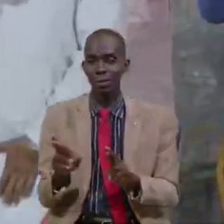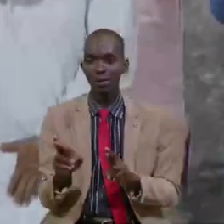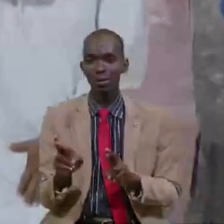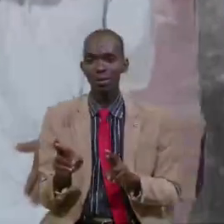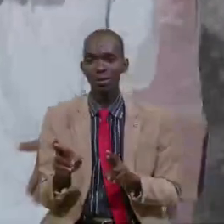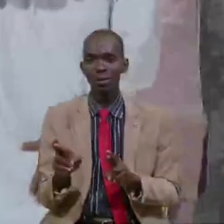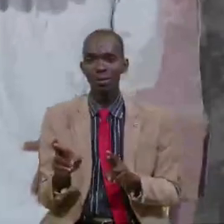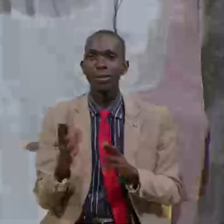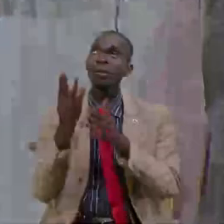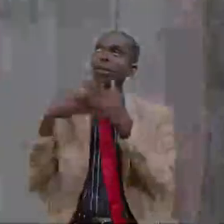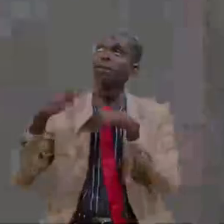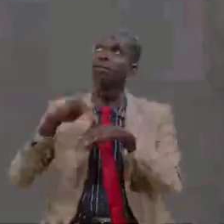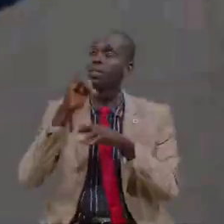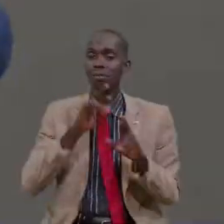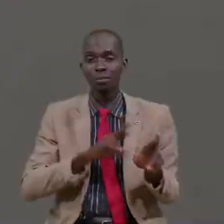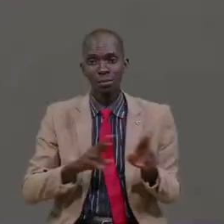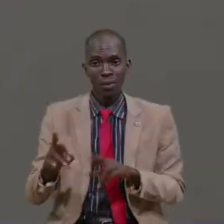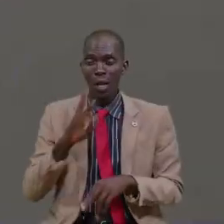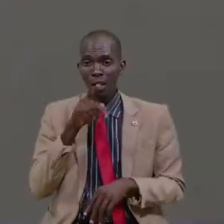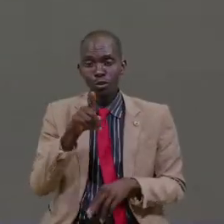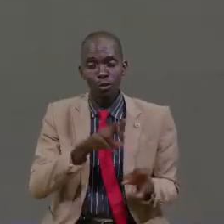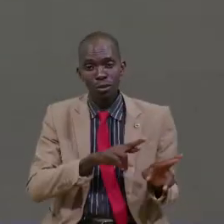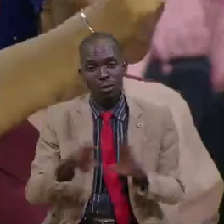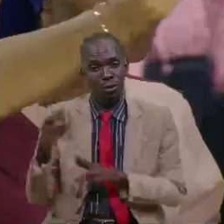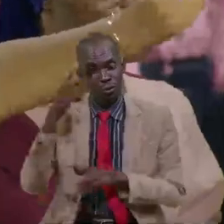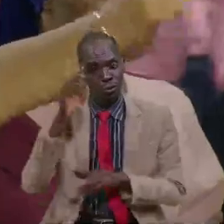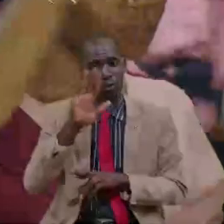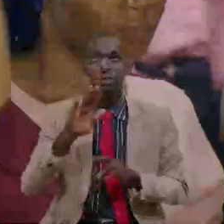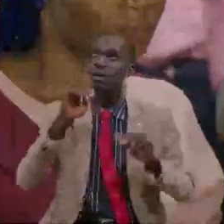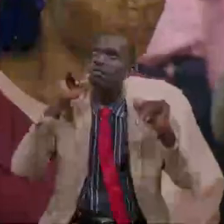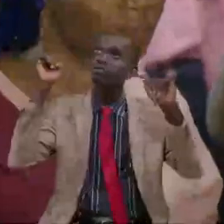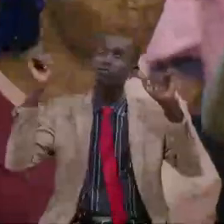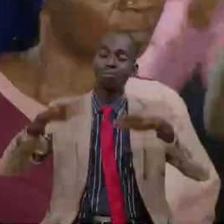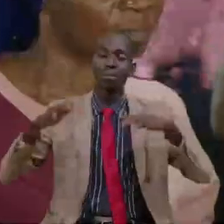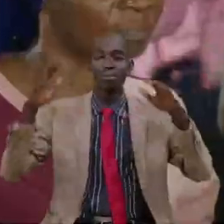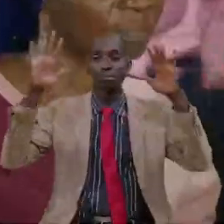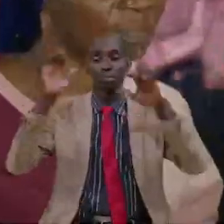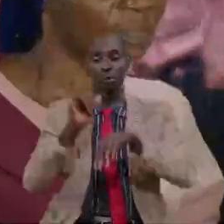Prêt? Le ciel est prêt pour toi. Est-ce que tu es prêt pour le miracle?